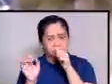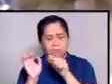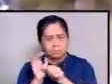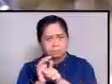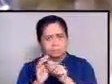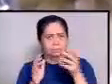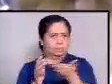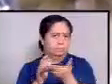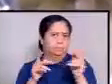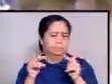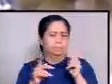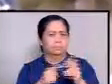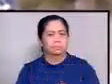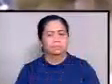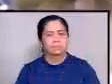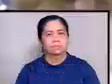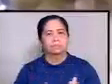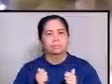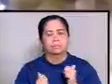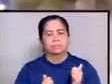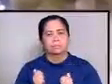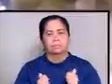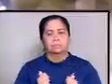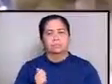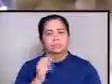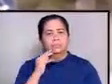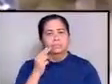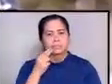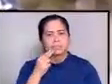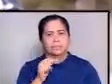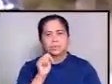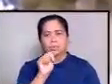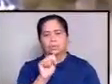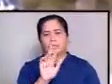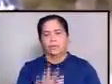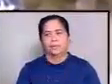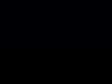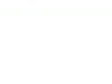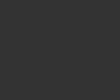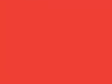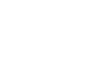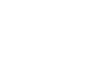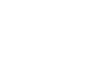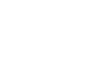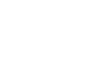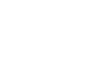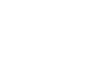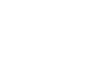ililihim sa publiko. Umaaksyon, Maricel Halili, News 5.